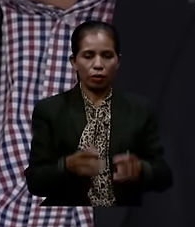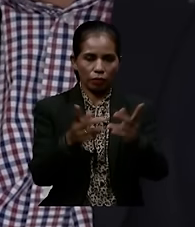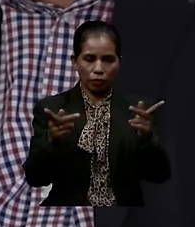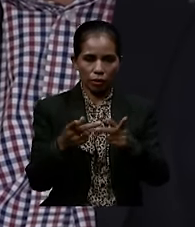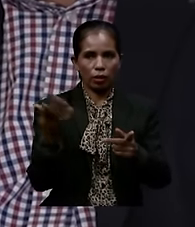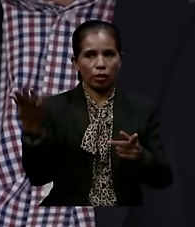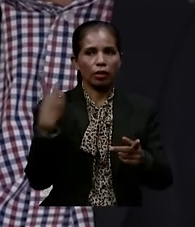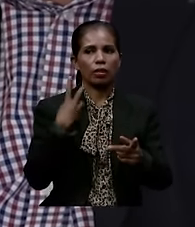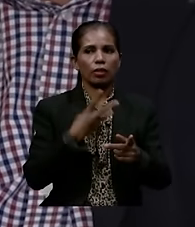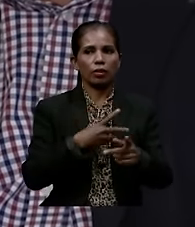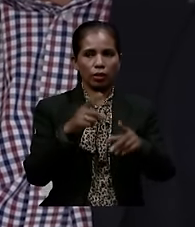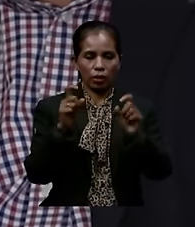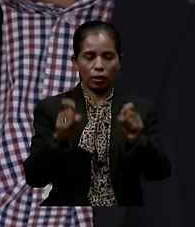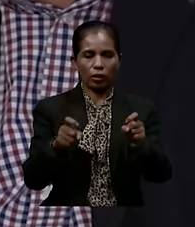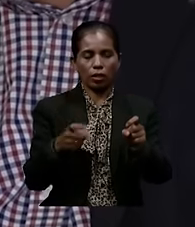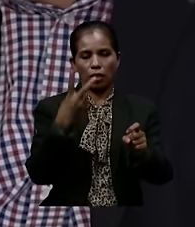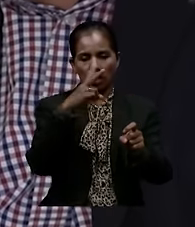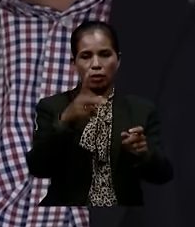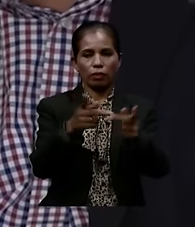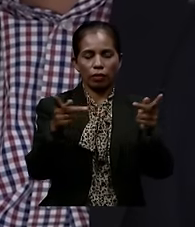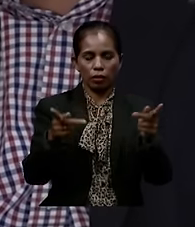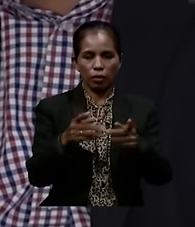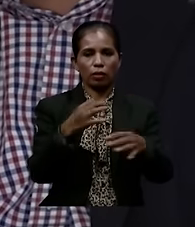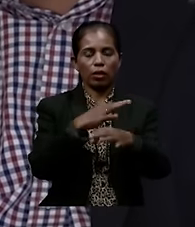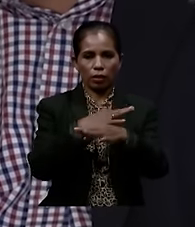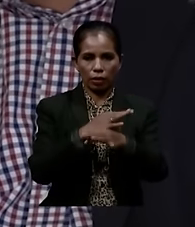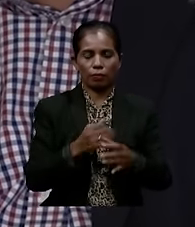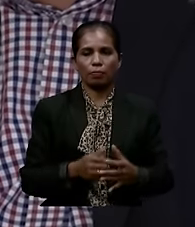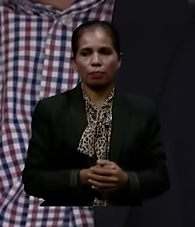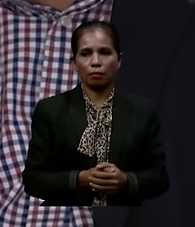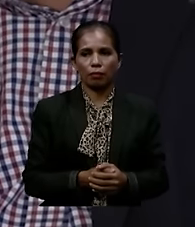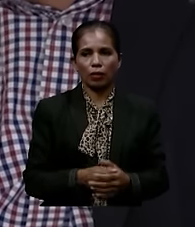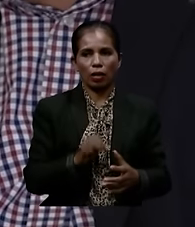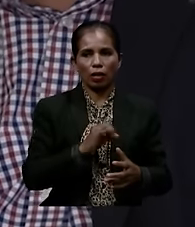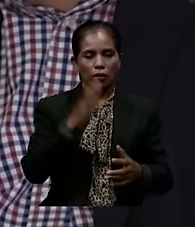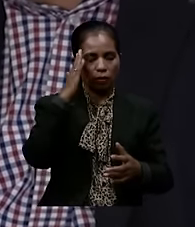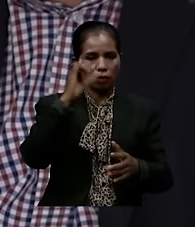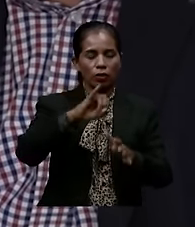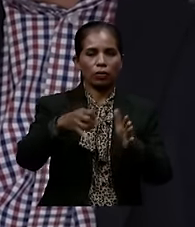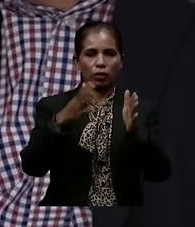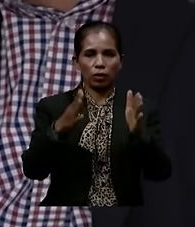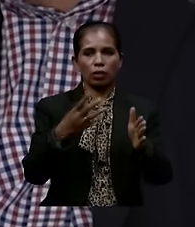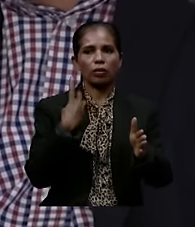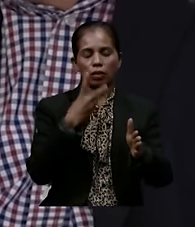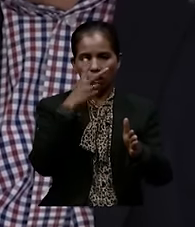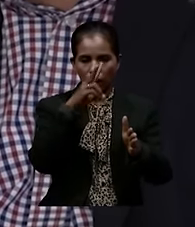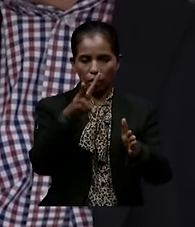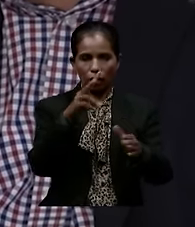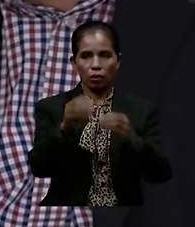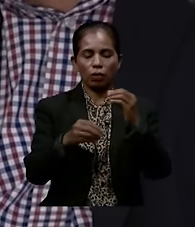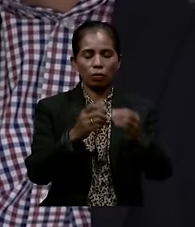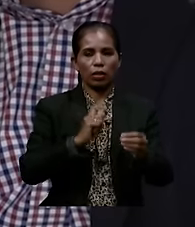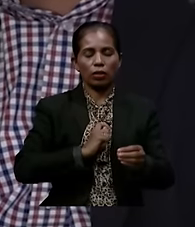napa kita tinggi hari kondisiannya para tuh hadiah. Lebih orang jurnalis sira kuliah ini kita tinggi hari mos ya tas